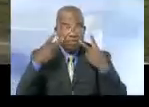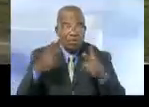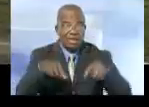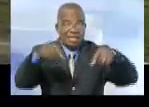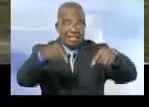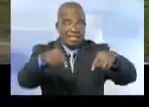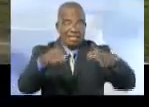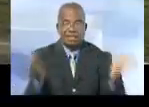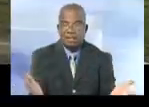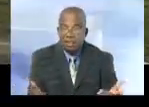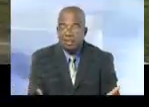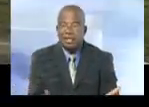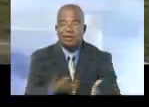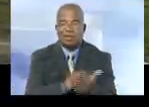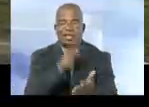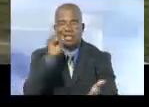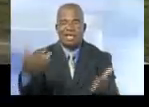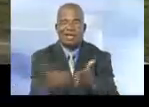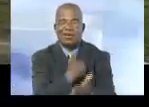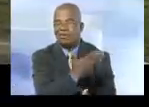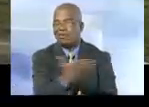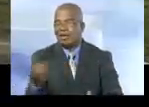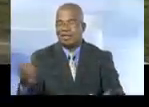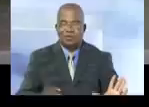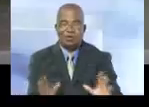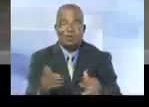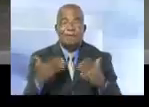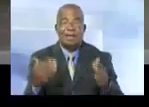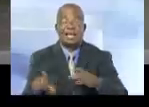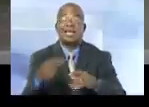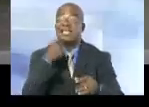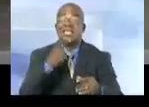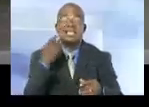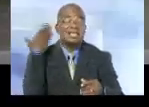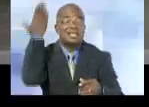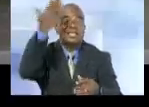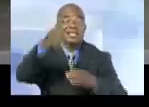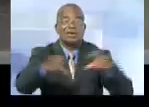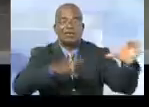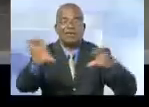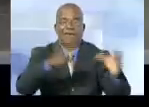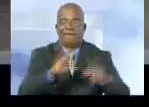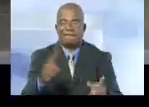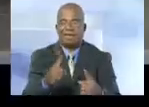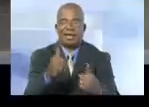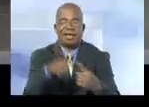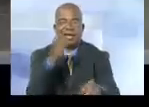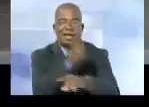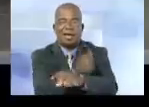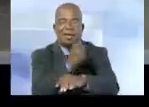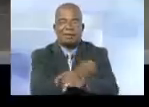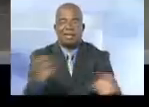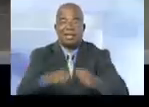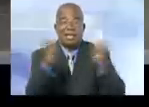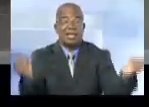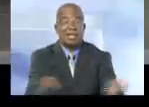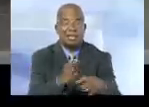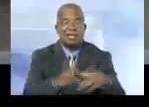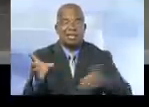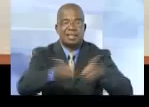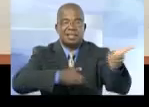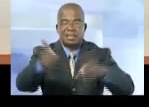citoyenne doit être gouvernée avec de nouvelles règles et des outils modernes de travail. Pour atteindre ces objectifs, l'équipe de direction de